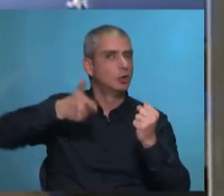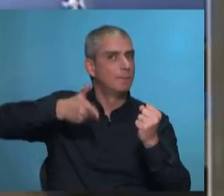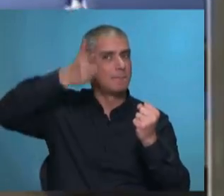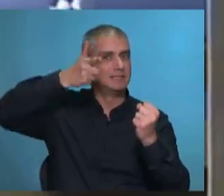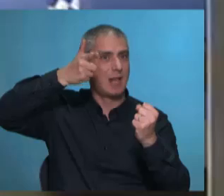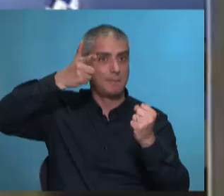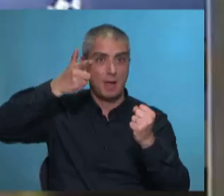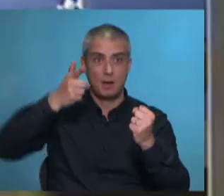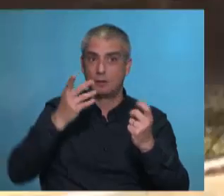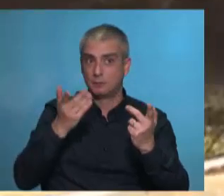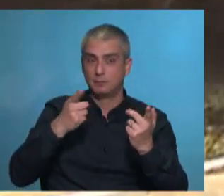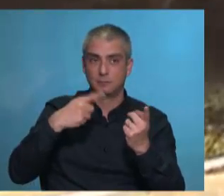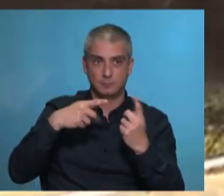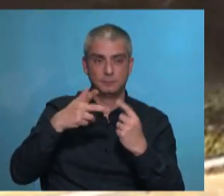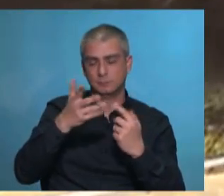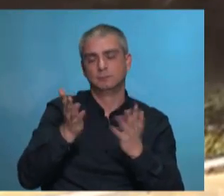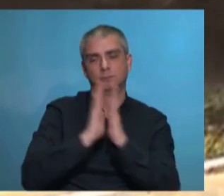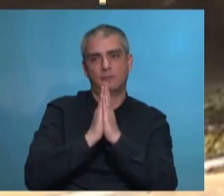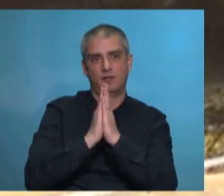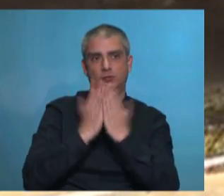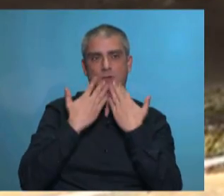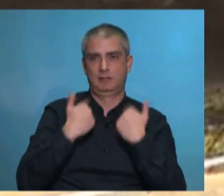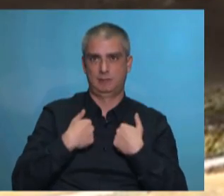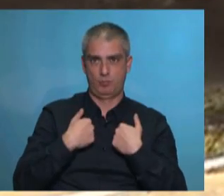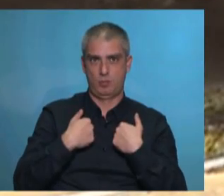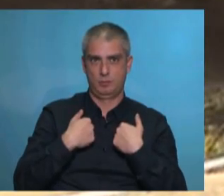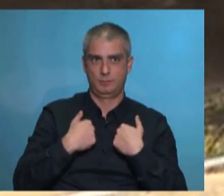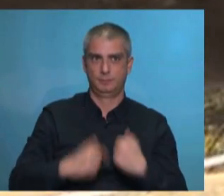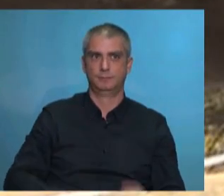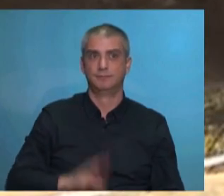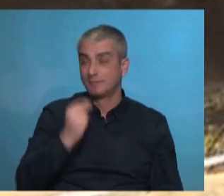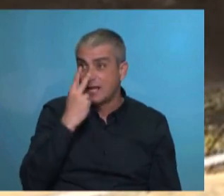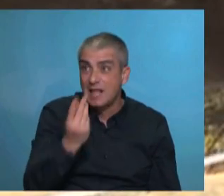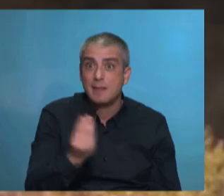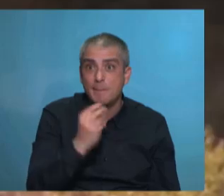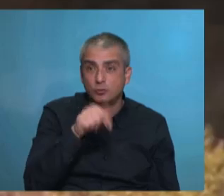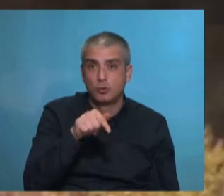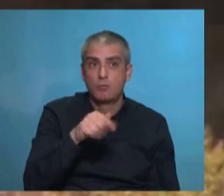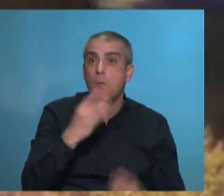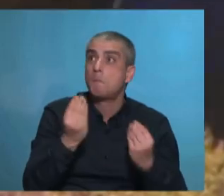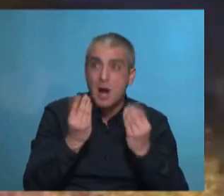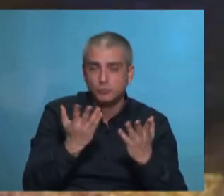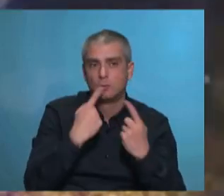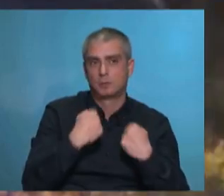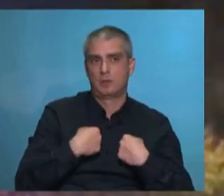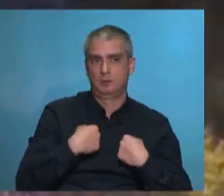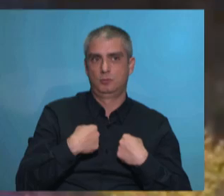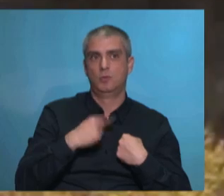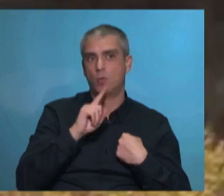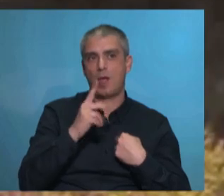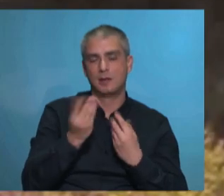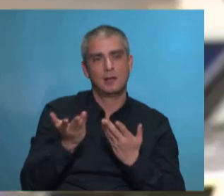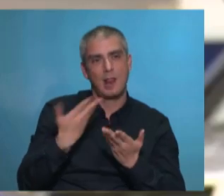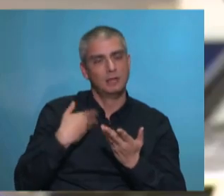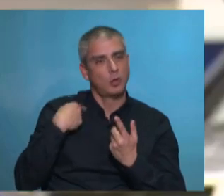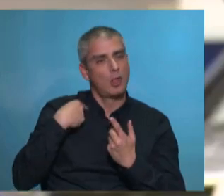have dash cam footage, CCTV, may have seen anything here, anything that could be a